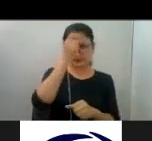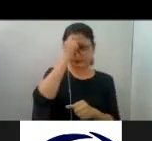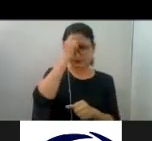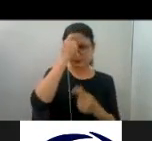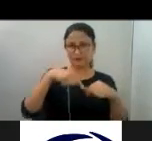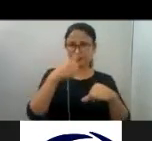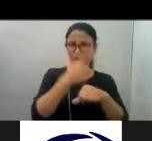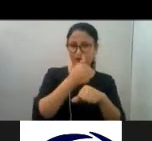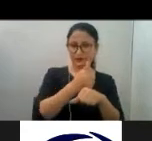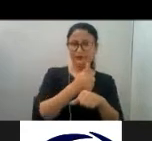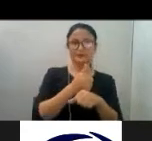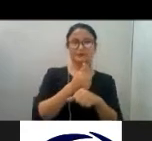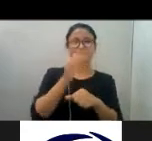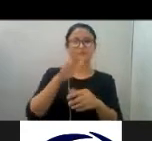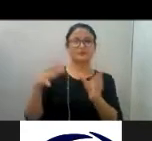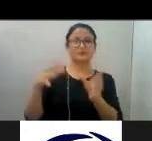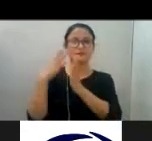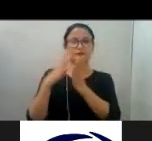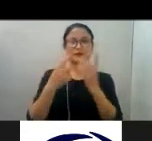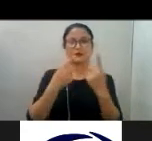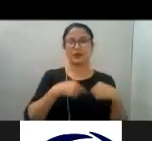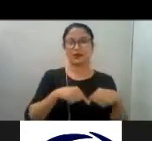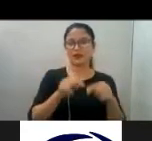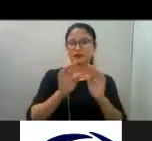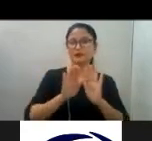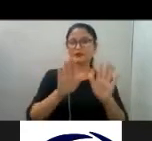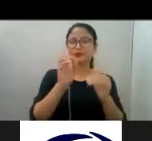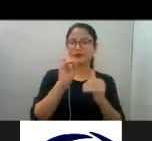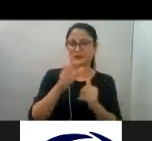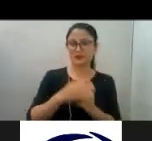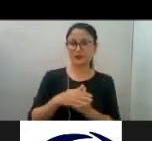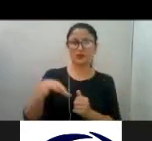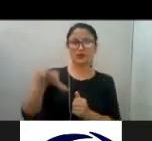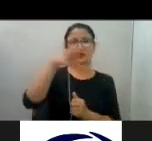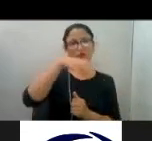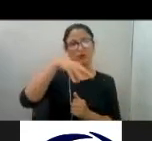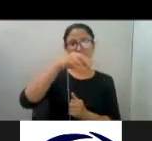सभापतिज्यूलाई आयोजकको तर्फबाट हार्दिक आभार व्यक्त गर्दै सम्पूर्ण